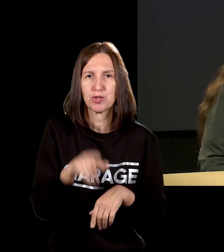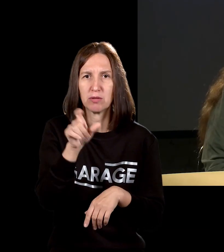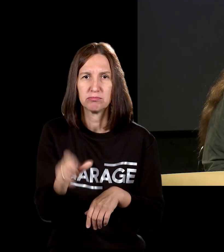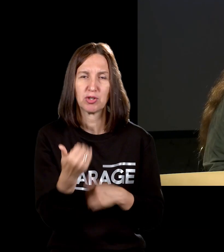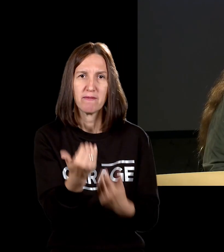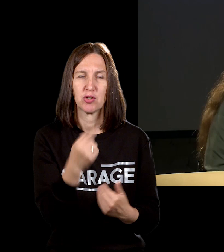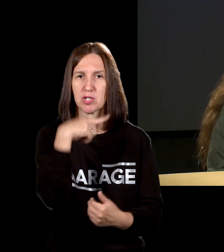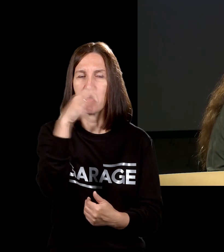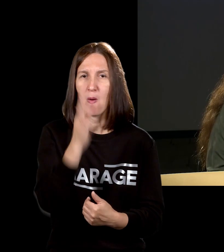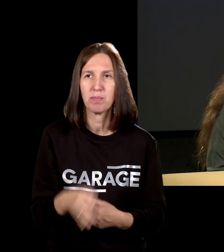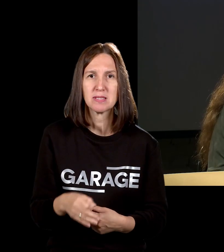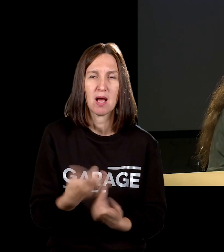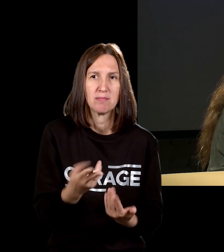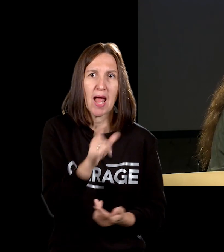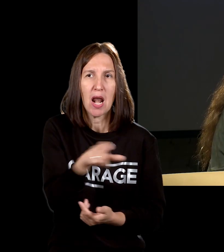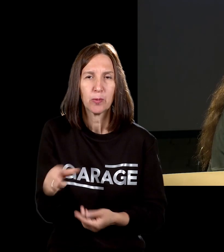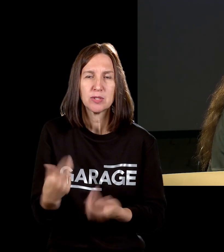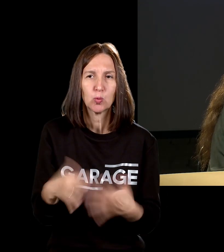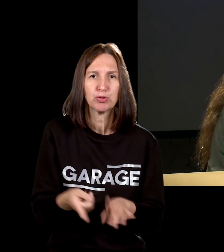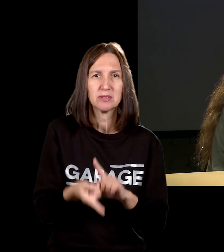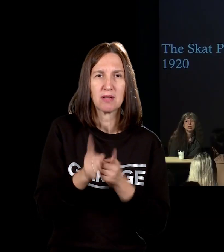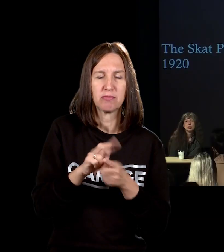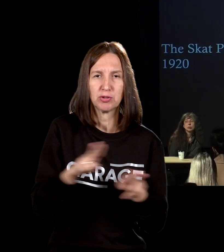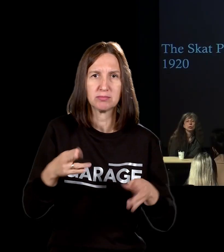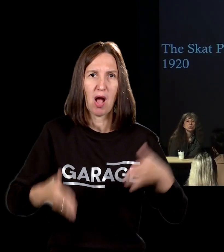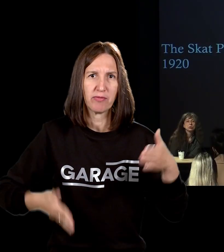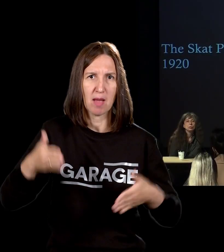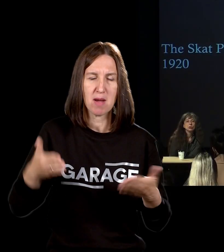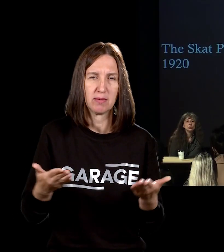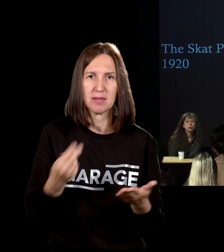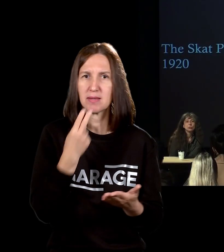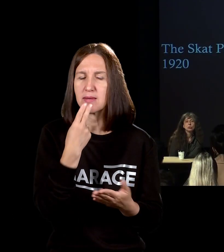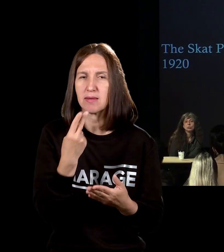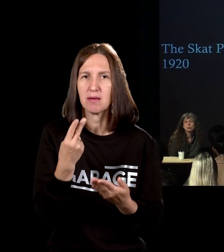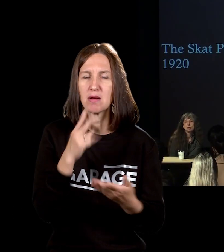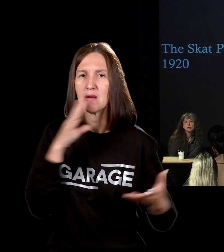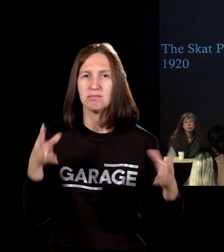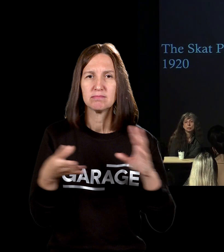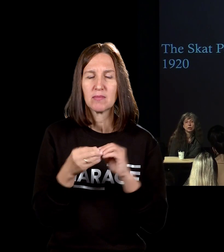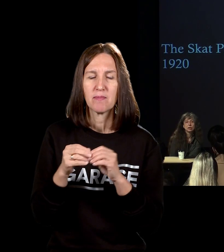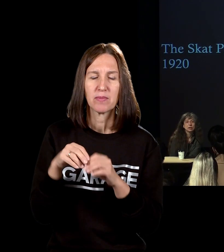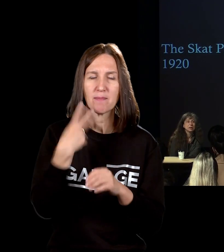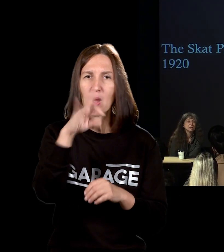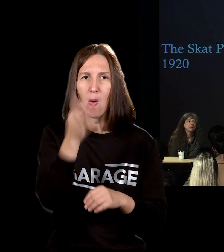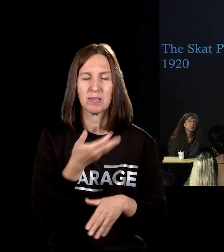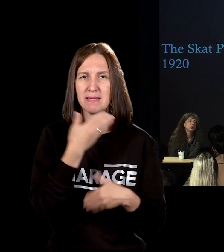стали наполовину автоматами, и это существа, которые абсолютно раздроблены, это существа, которые утратили целостность, это